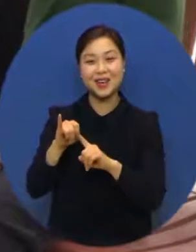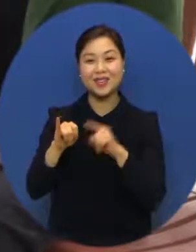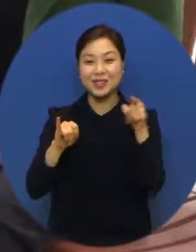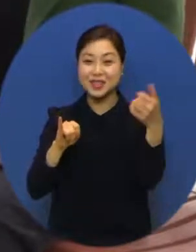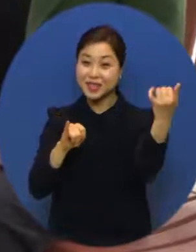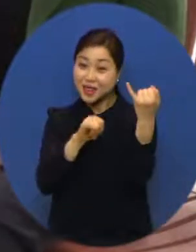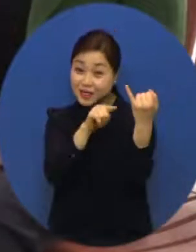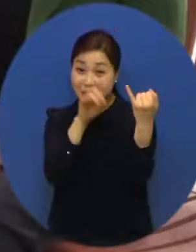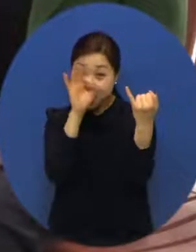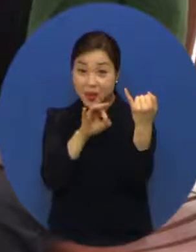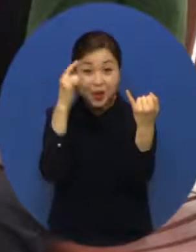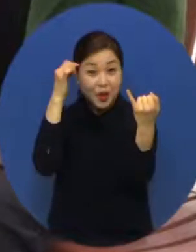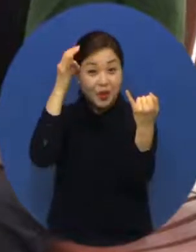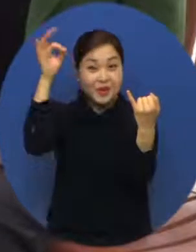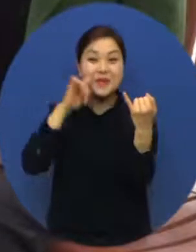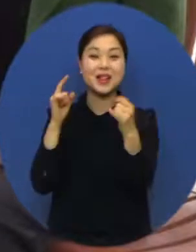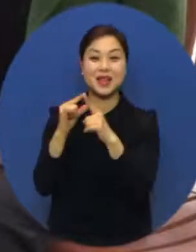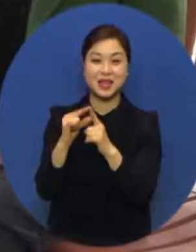현모양처면